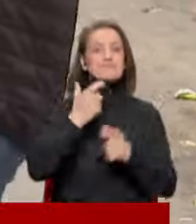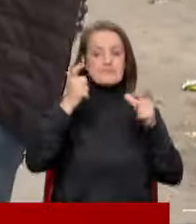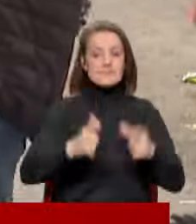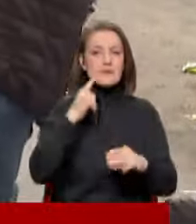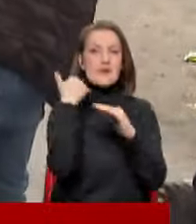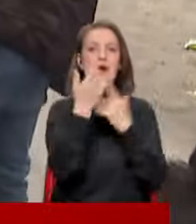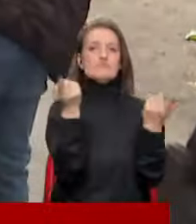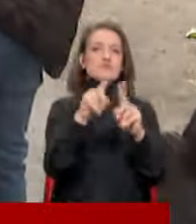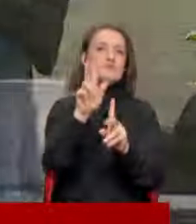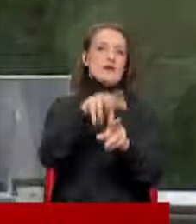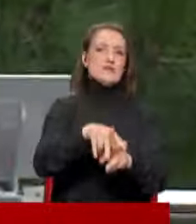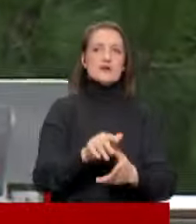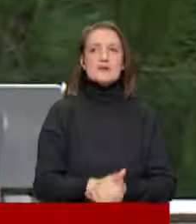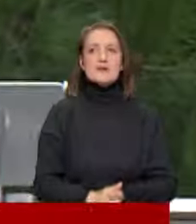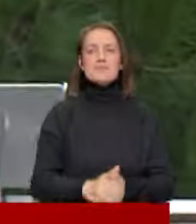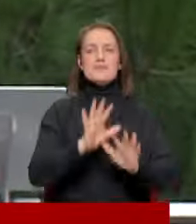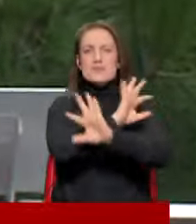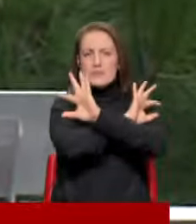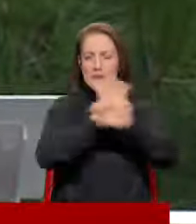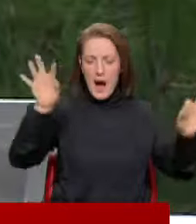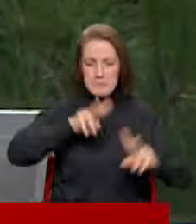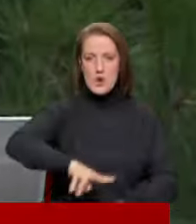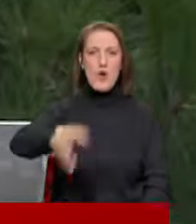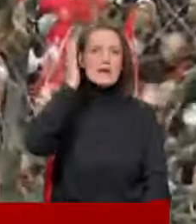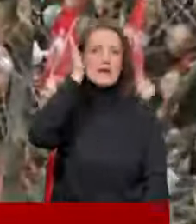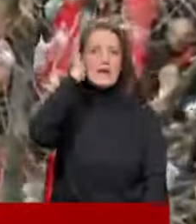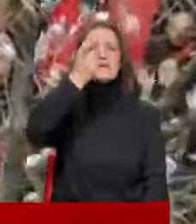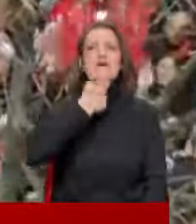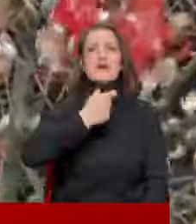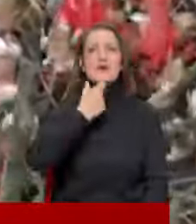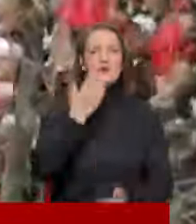halk buluşmasına katılacaklar tam yol ileri